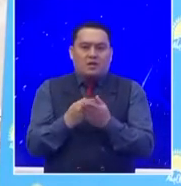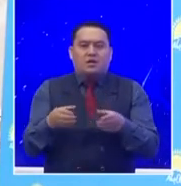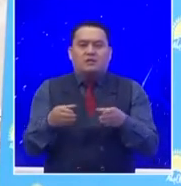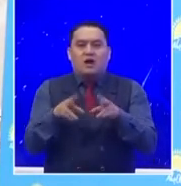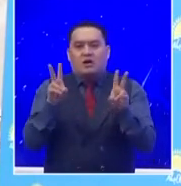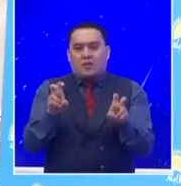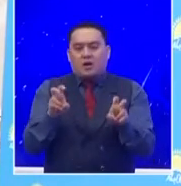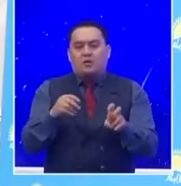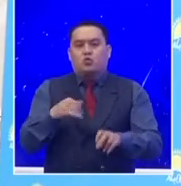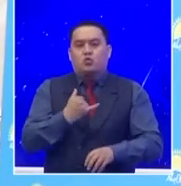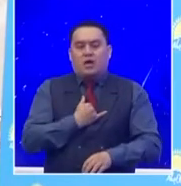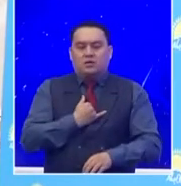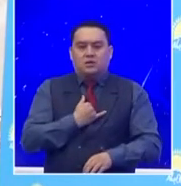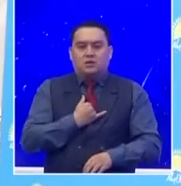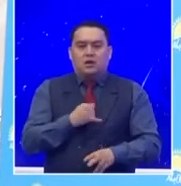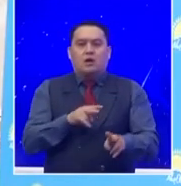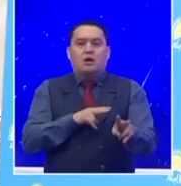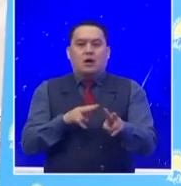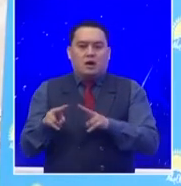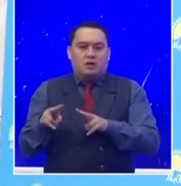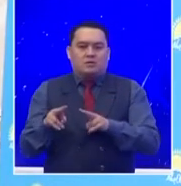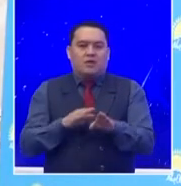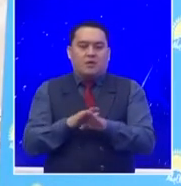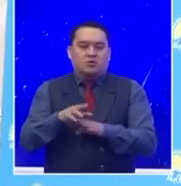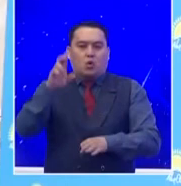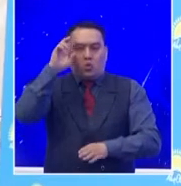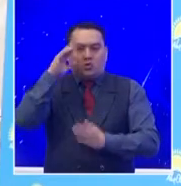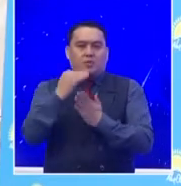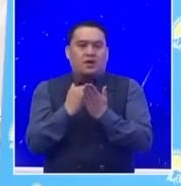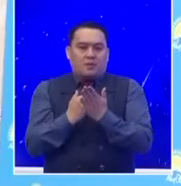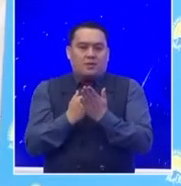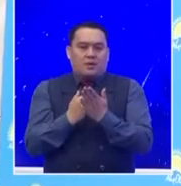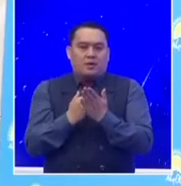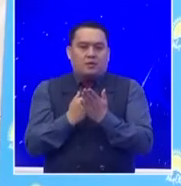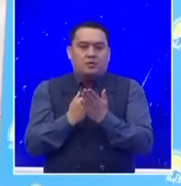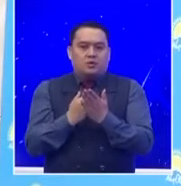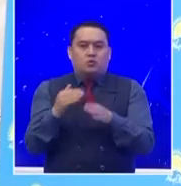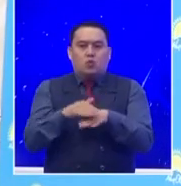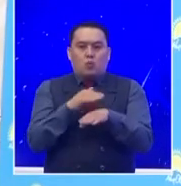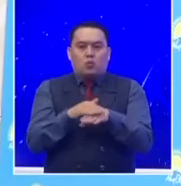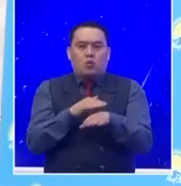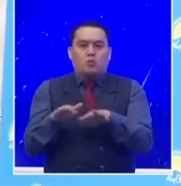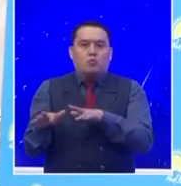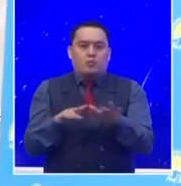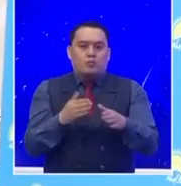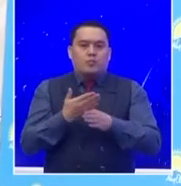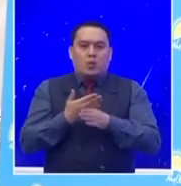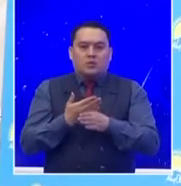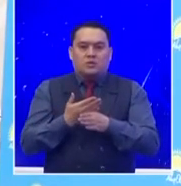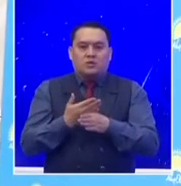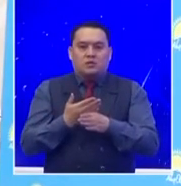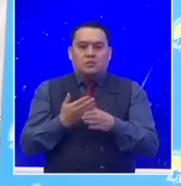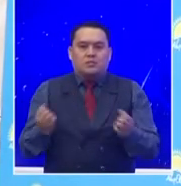В рамках этих программ контролируют реализацию госпрограмм и оказывают благотворительную помощь, всесторонне